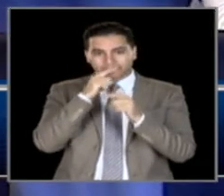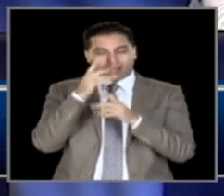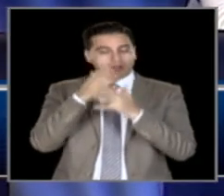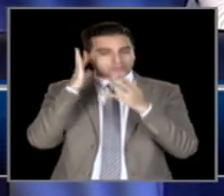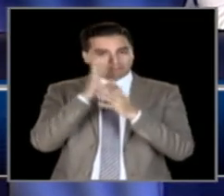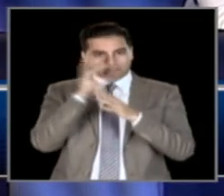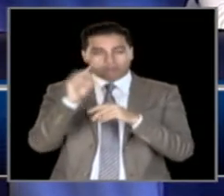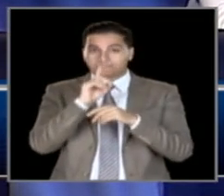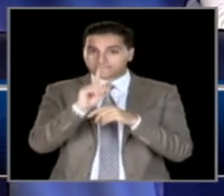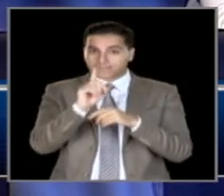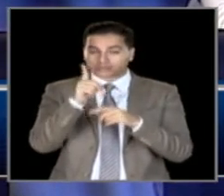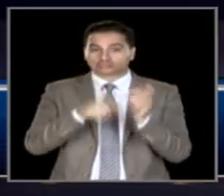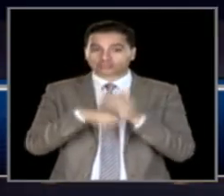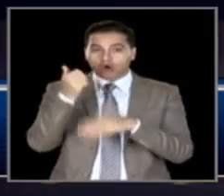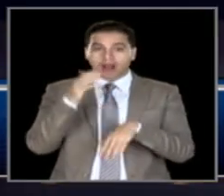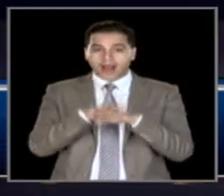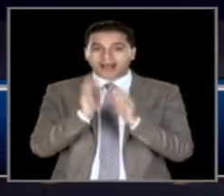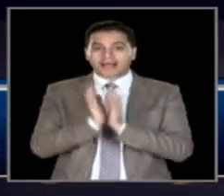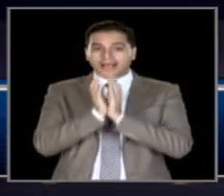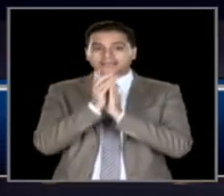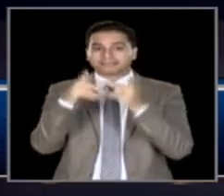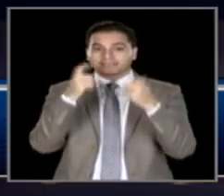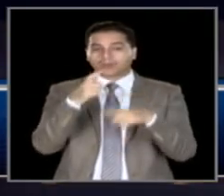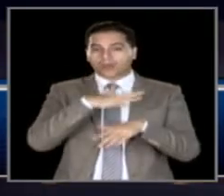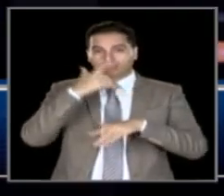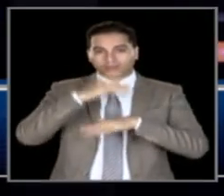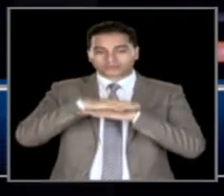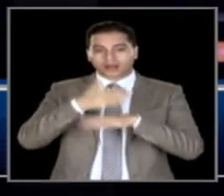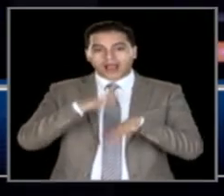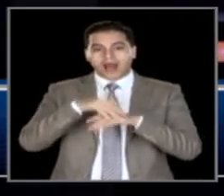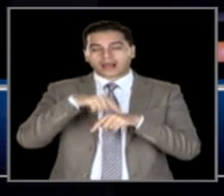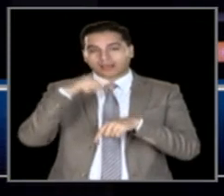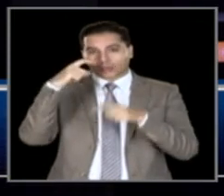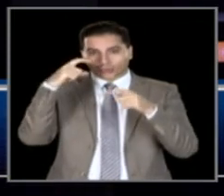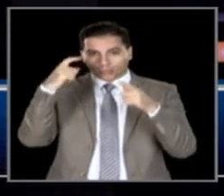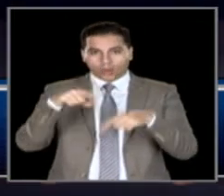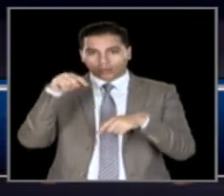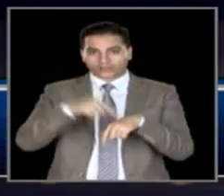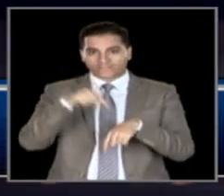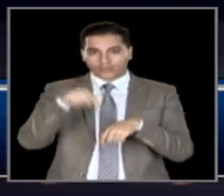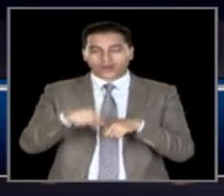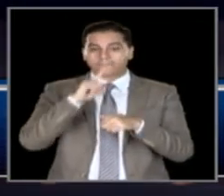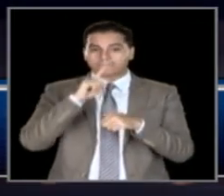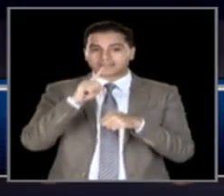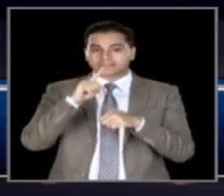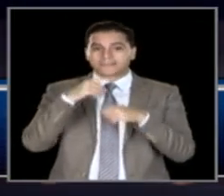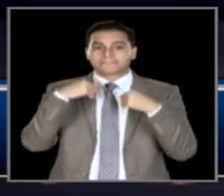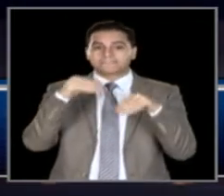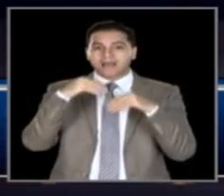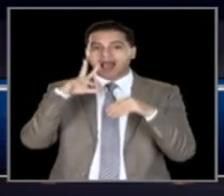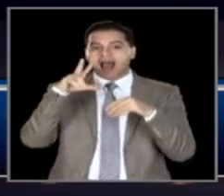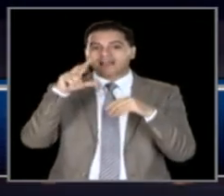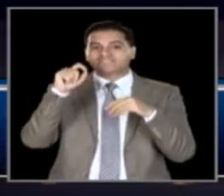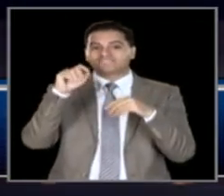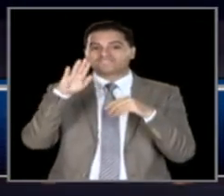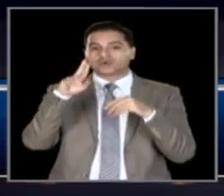عظيمة وكسبت جائزة الدولة التقديرية اللي هي أعلى من دي، ولكن بائع الفستق